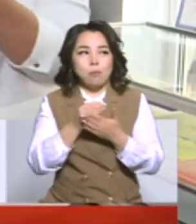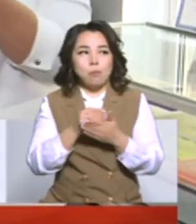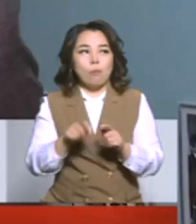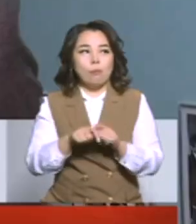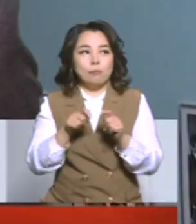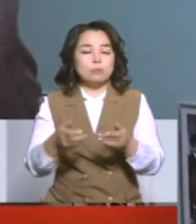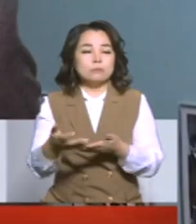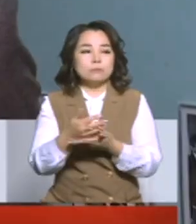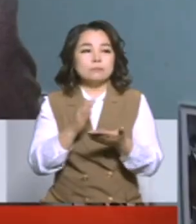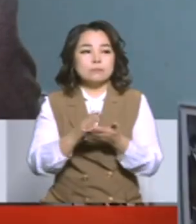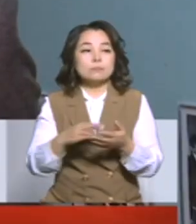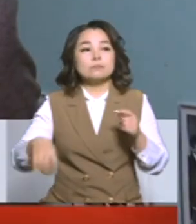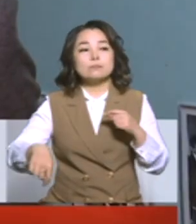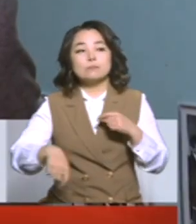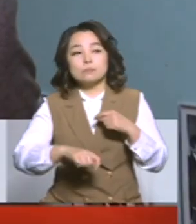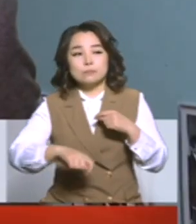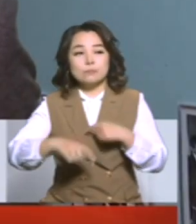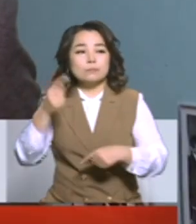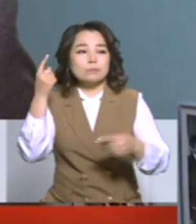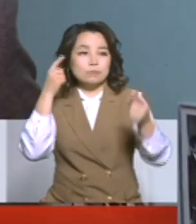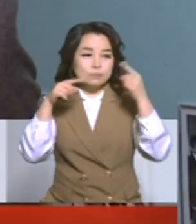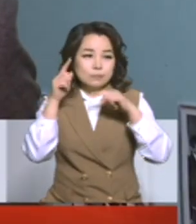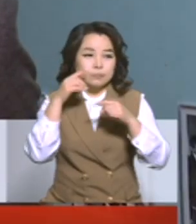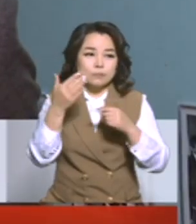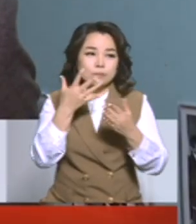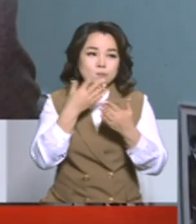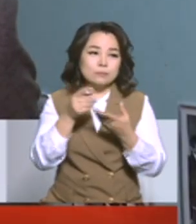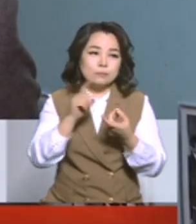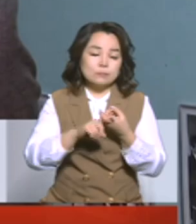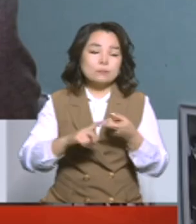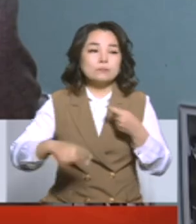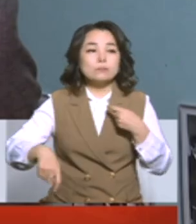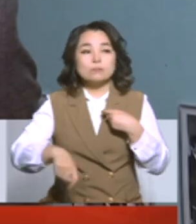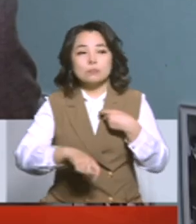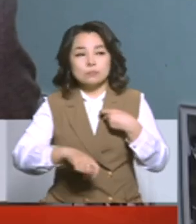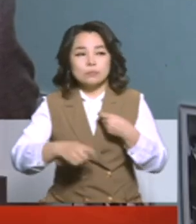ашылды. Яғни қобызға арналған шығармалар оның жағы қобыз жинағы.